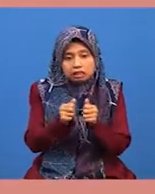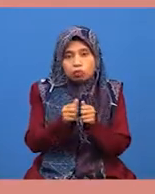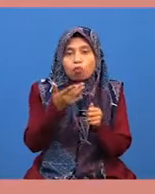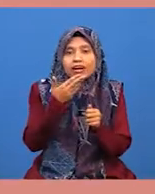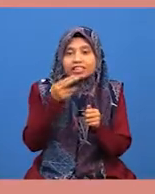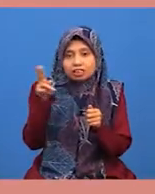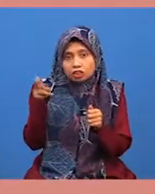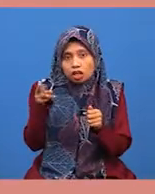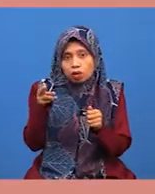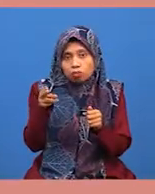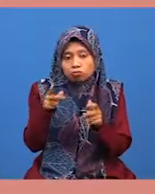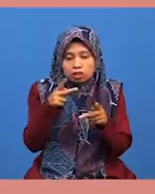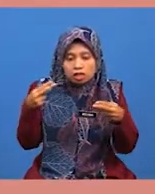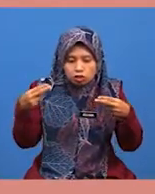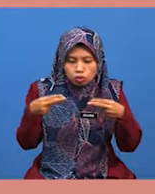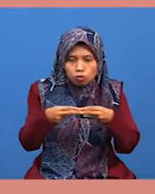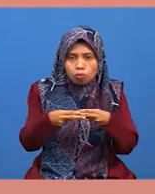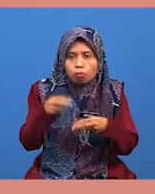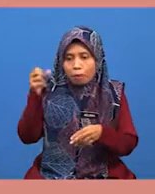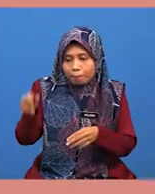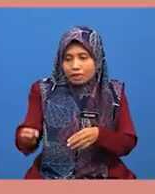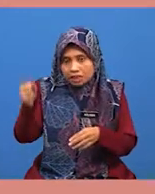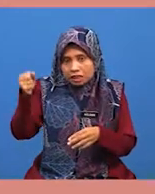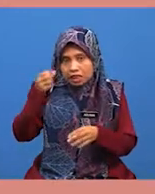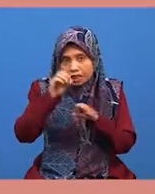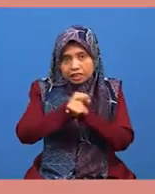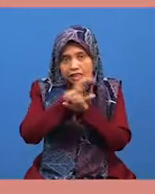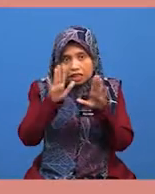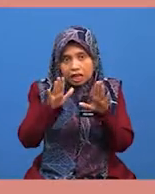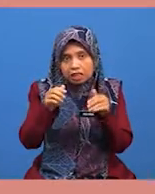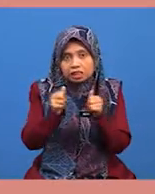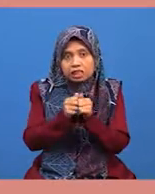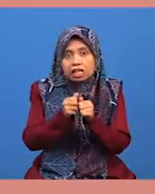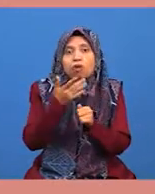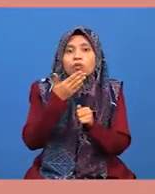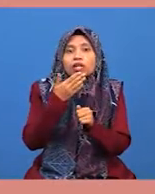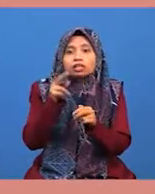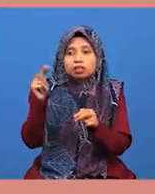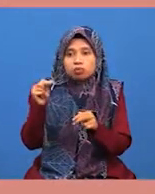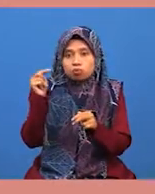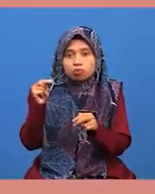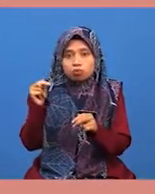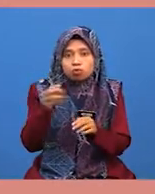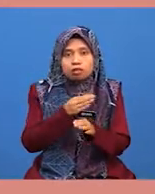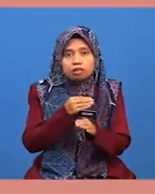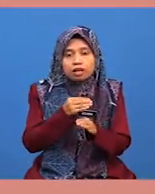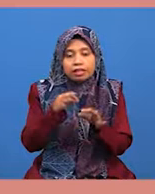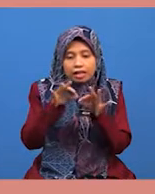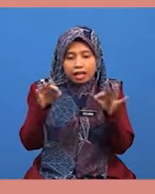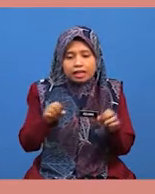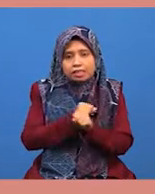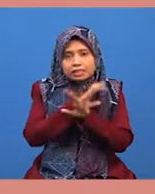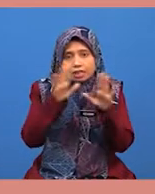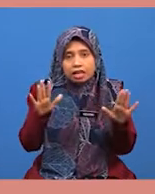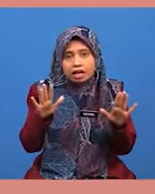hijau, kata hubung pancangan keterangan diwarnakan dengan warna ungu dan ayat keterangan